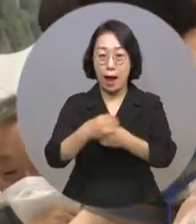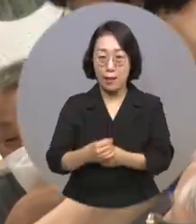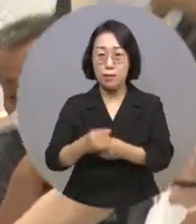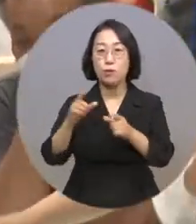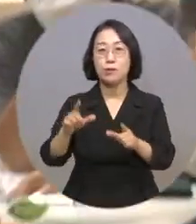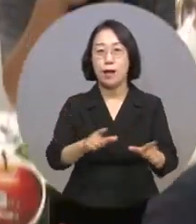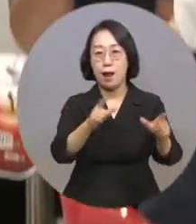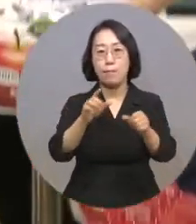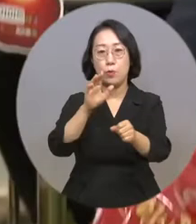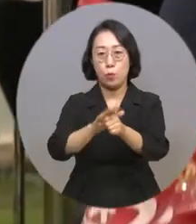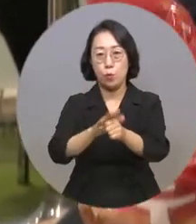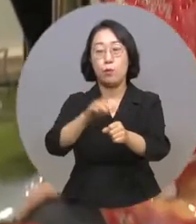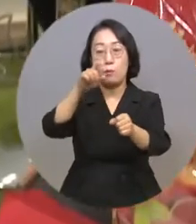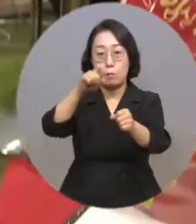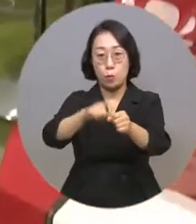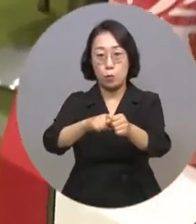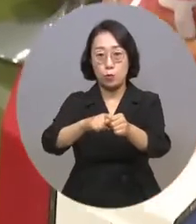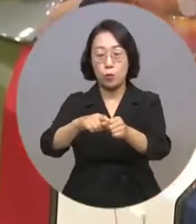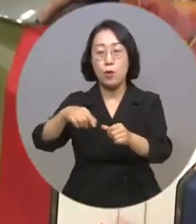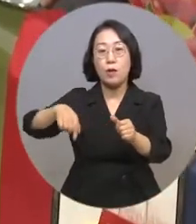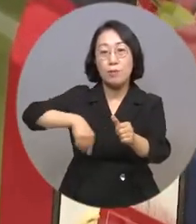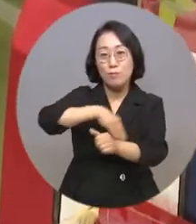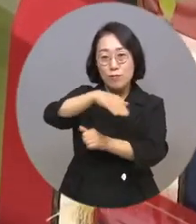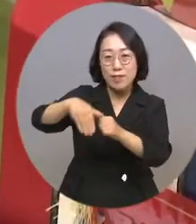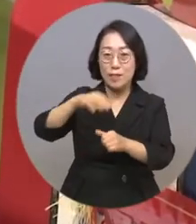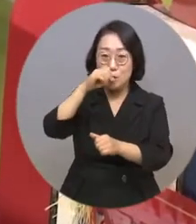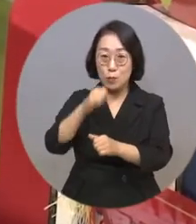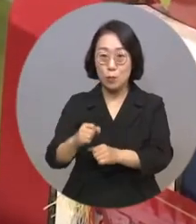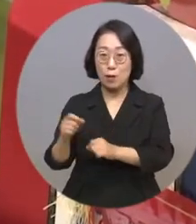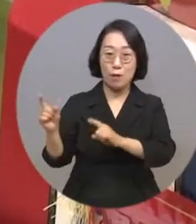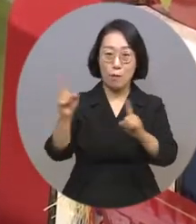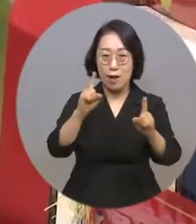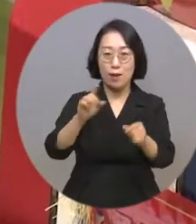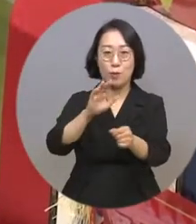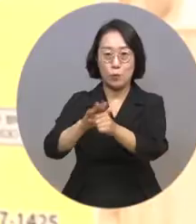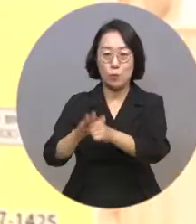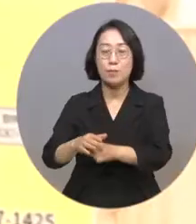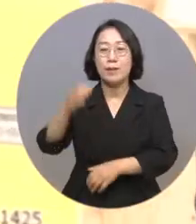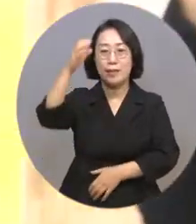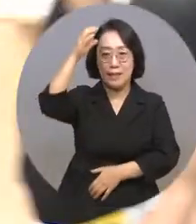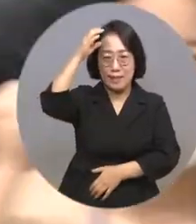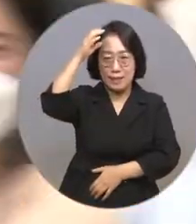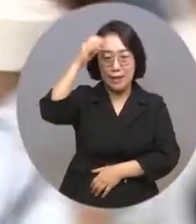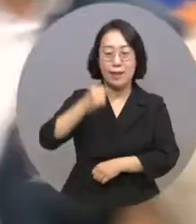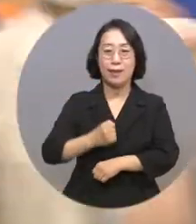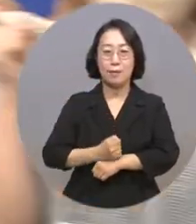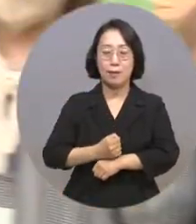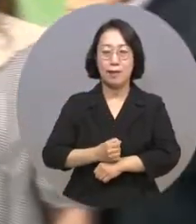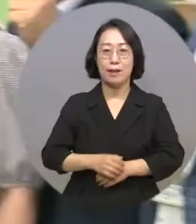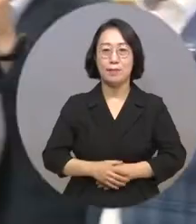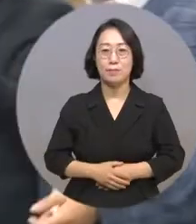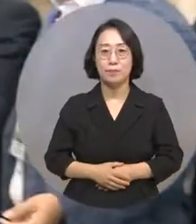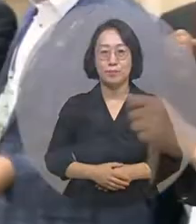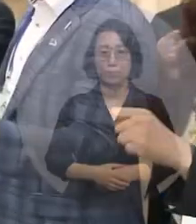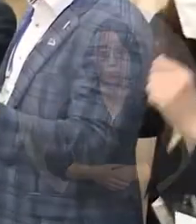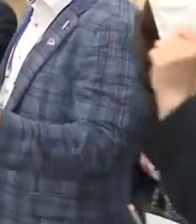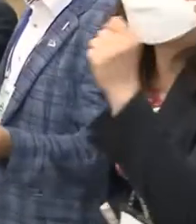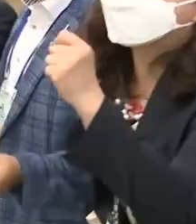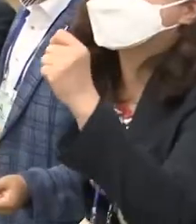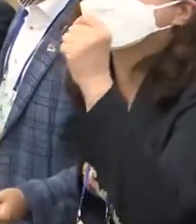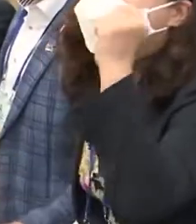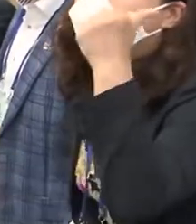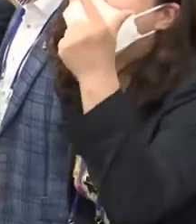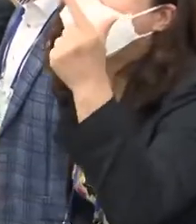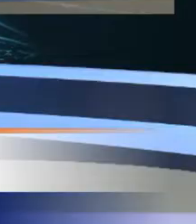정착을 지원하는 등 농촌의 활력을 불어넣을 수 있길 기대하고 있습니다. 복지TV 전북방송